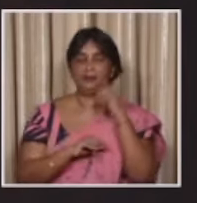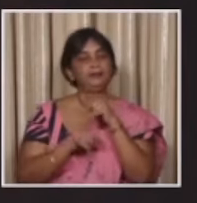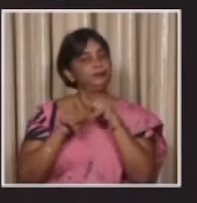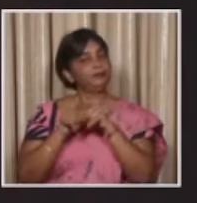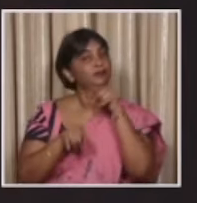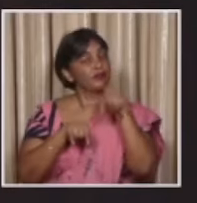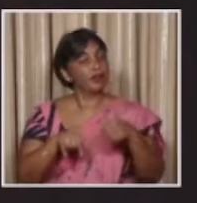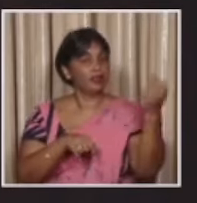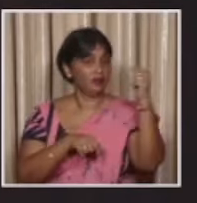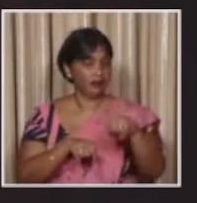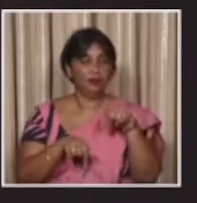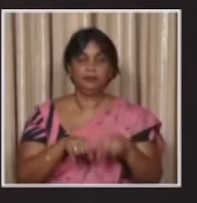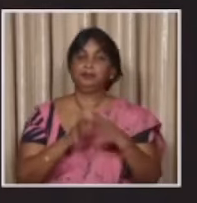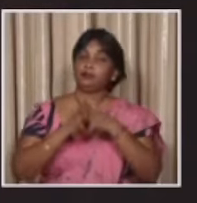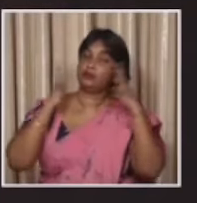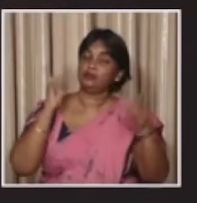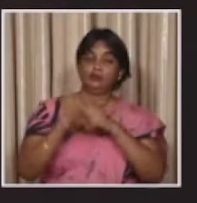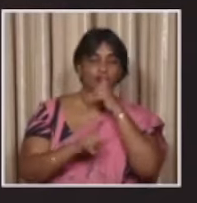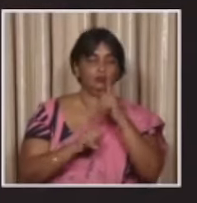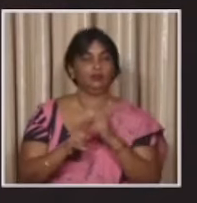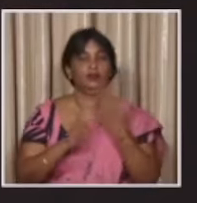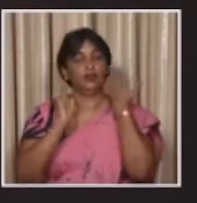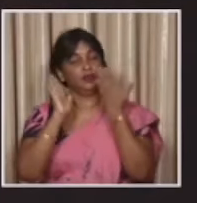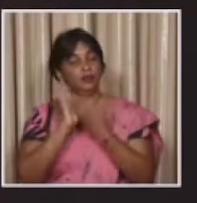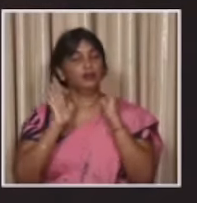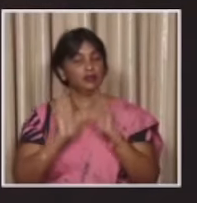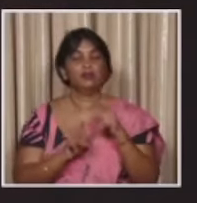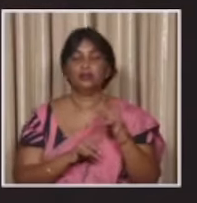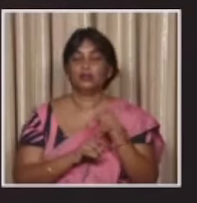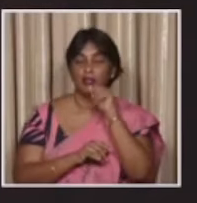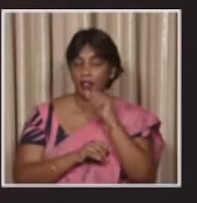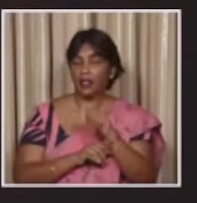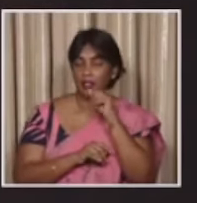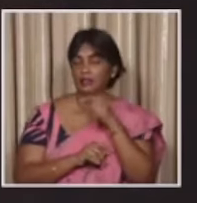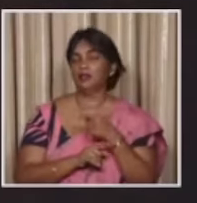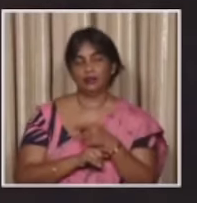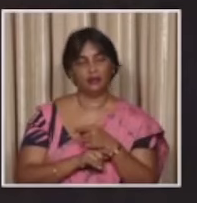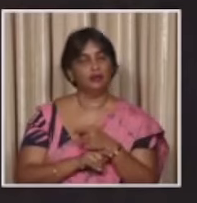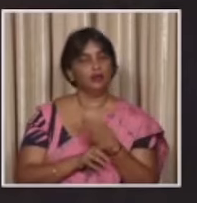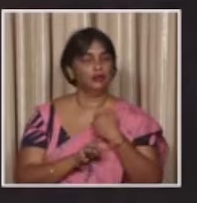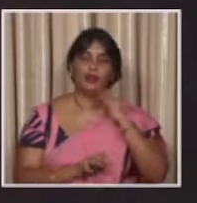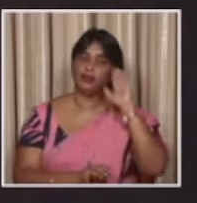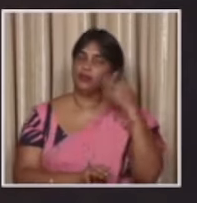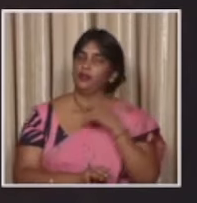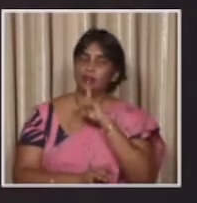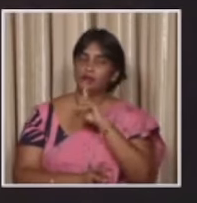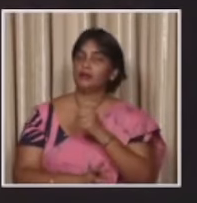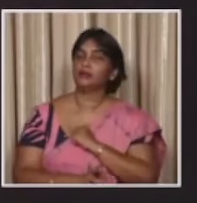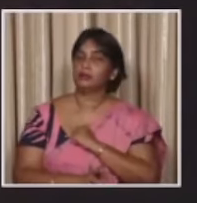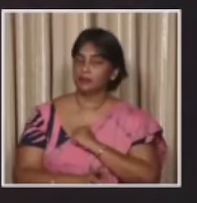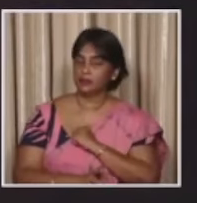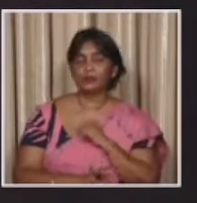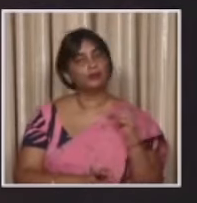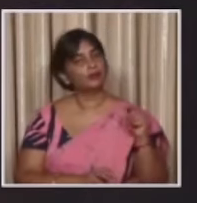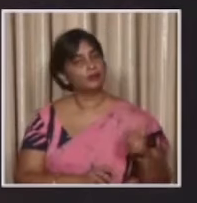ඒ කට්ටිය මෙතන ඇවිල්ලා ලොකු කතන්දර කියන සම්දර්ශන කියන නමුත් ස්ථිත්‍ය ඇත සත්‍ය මේකයි. ඒක නිසා මම විශේෂයෙන්ම කියන්න කැමති